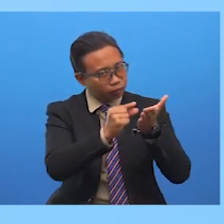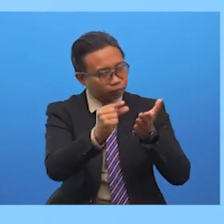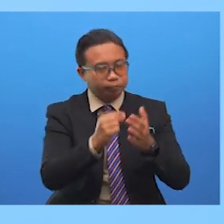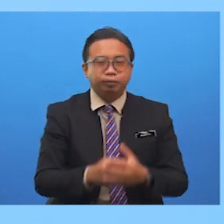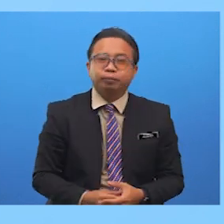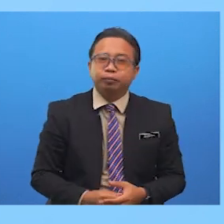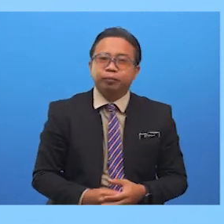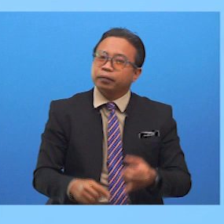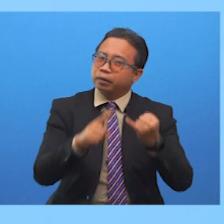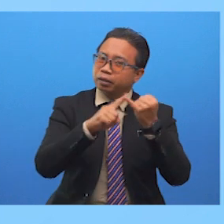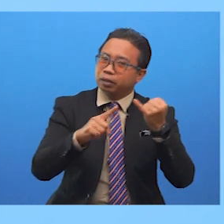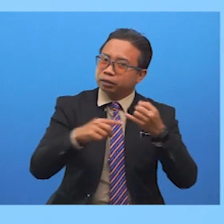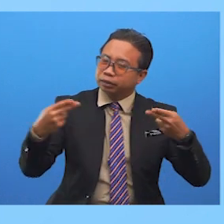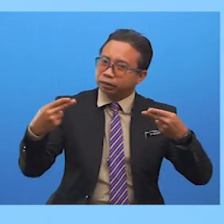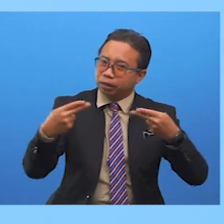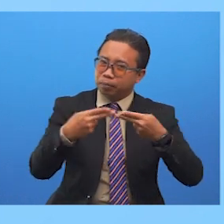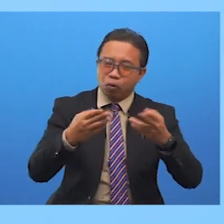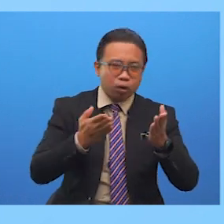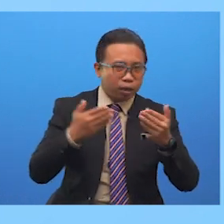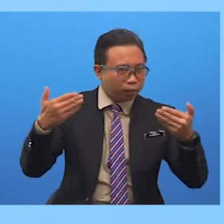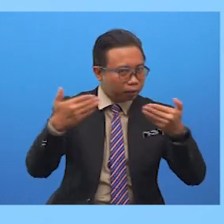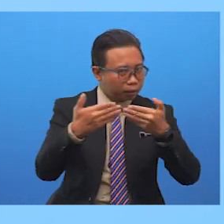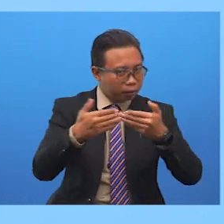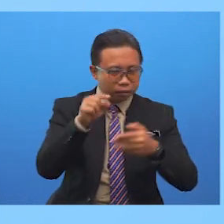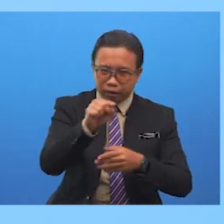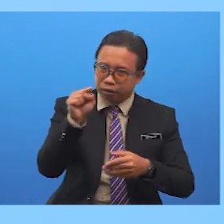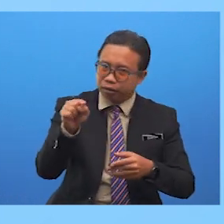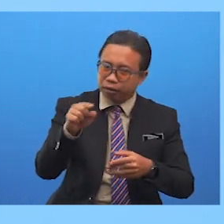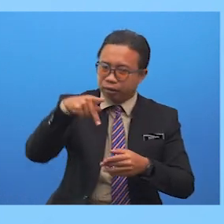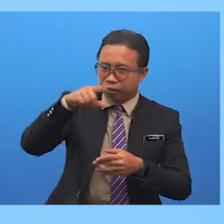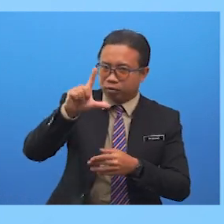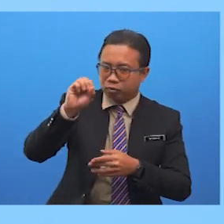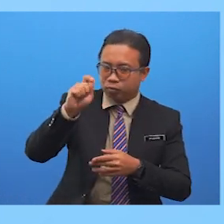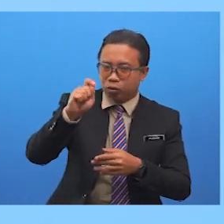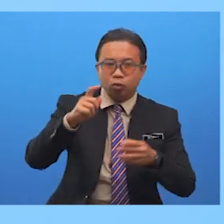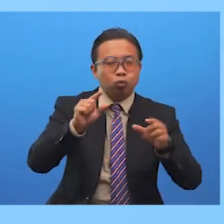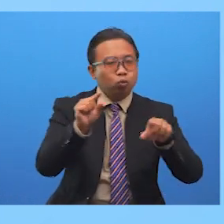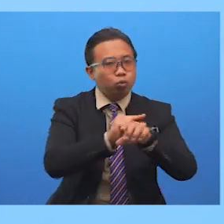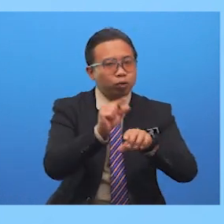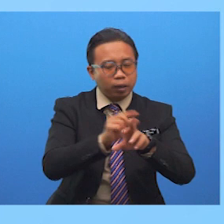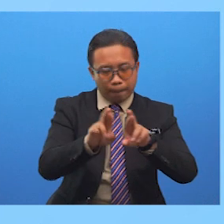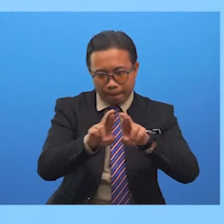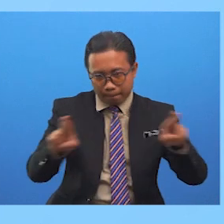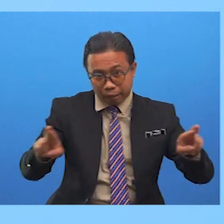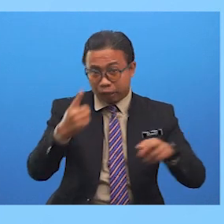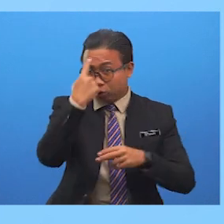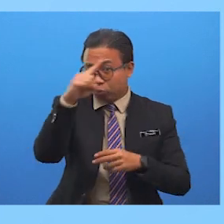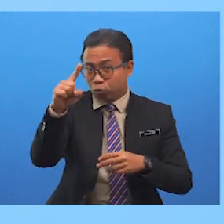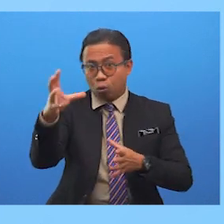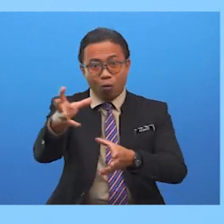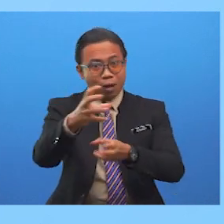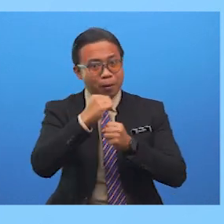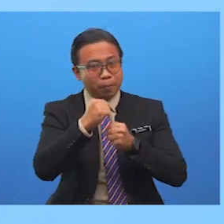yang terakhir sambungkan titik-titik yang diplot dengan menggunakan pembaris untuk